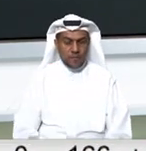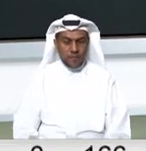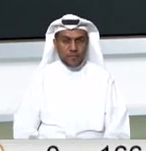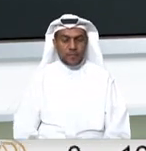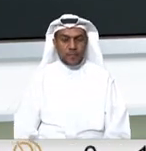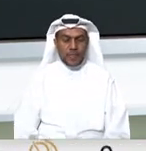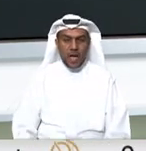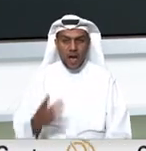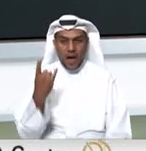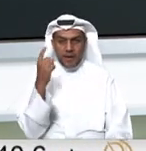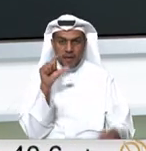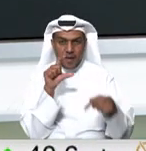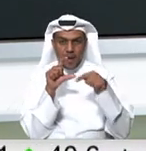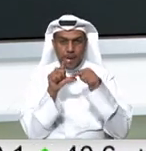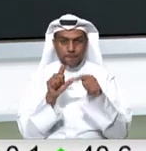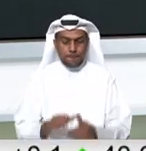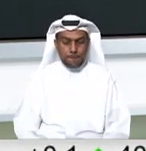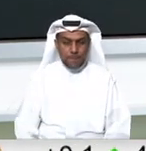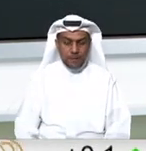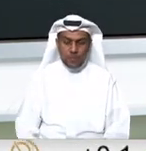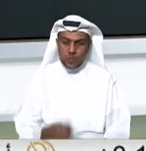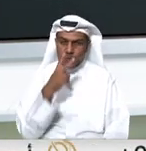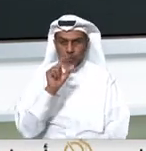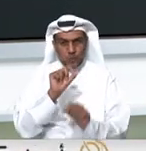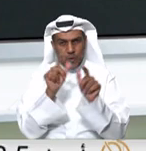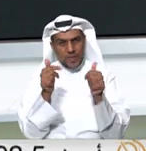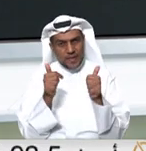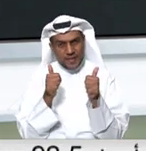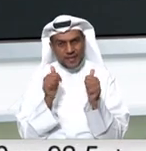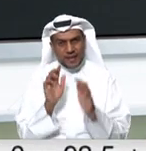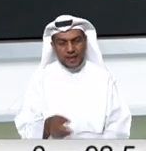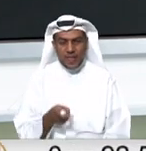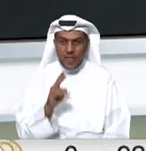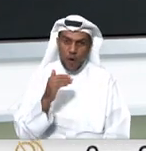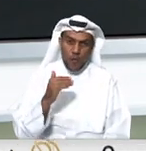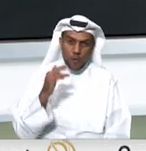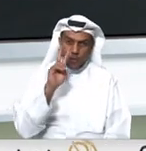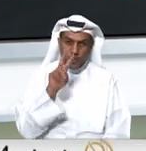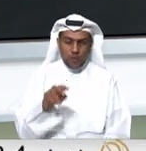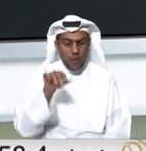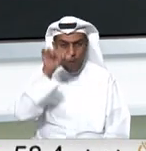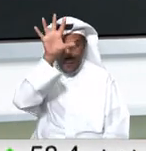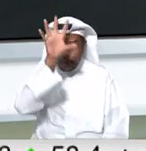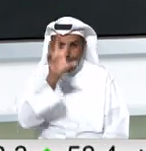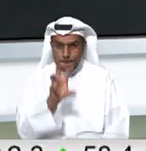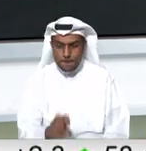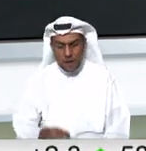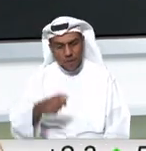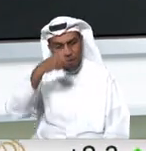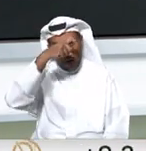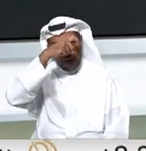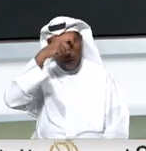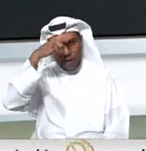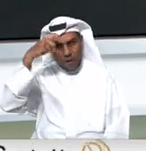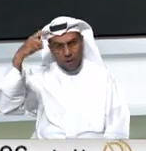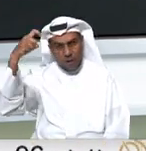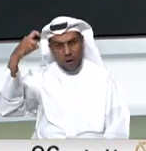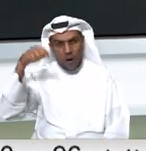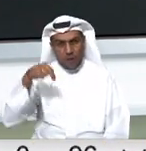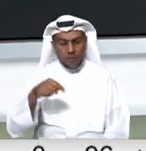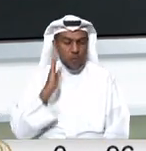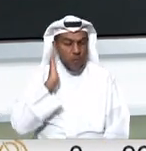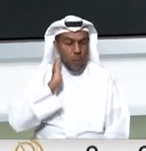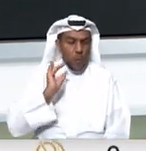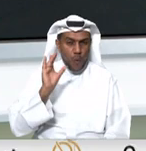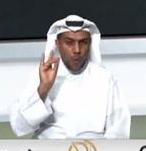الكويت 10% مرئي الافقيه جيده تزيد عن 12 كيلومتر الليله اجواءنا حاره الى ماء الحراره وراتبه